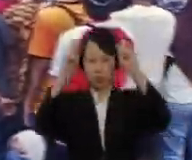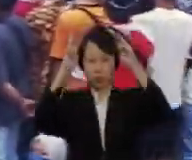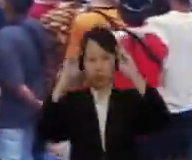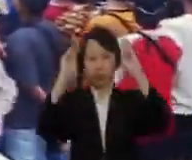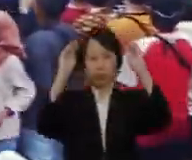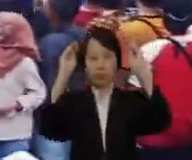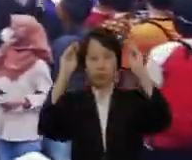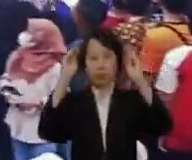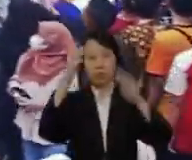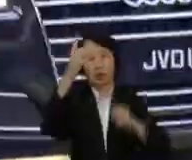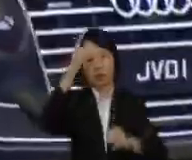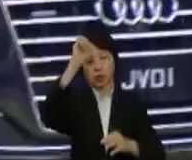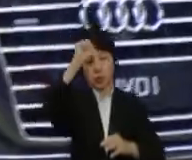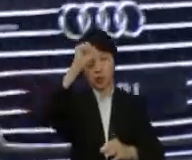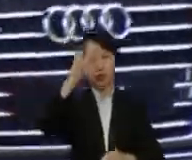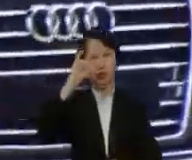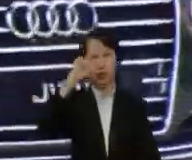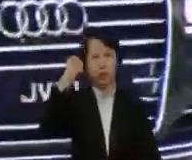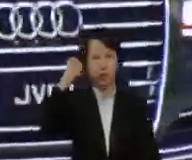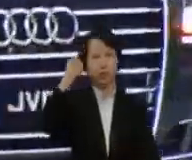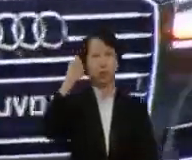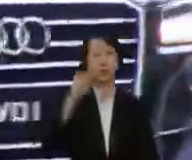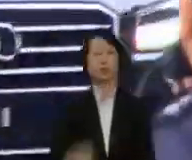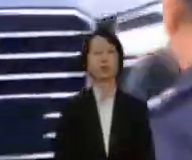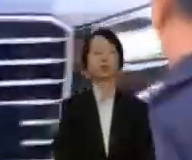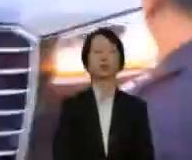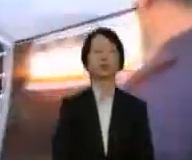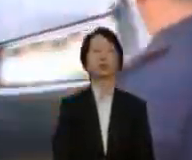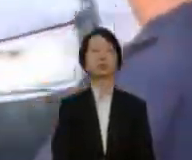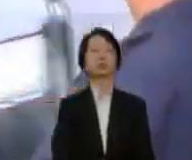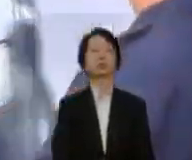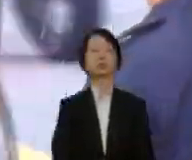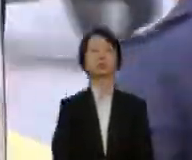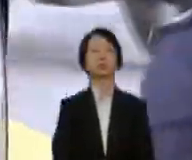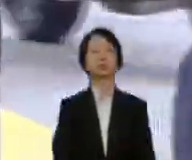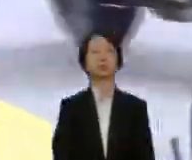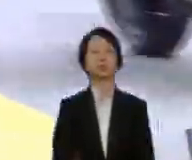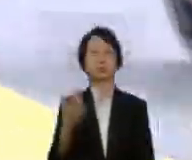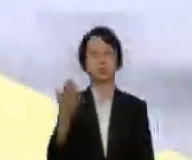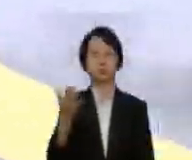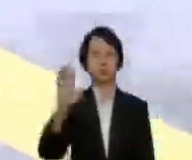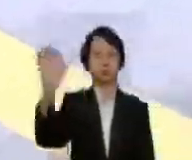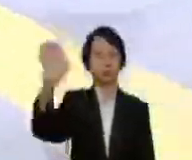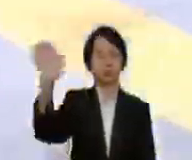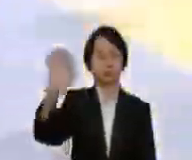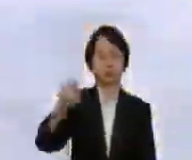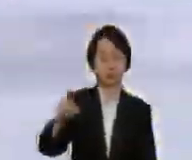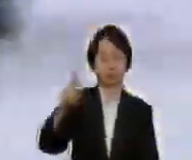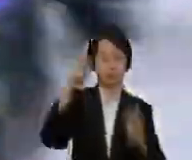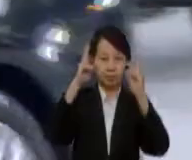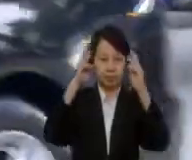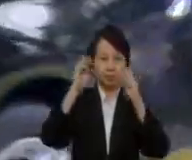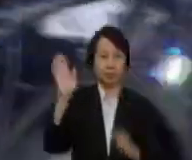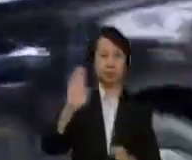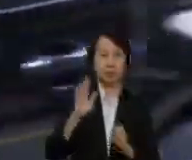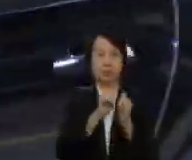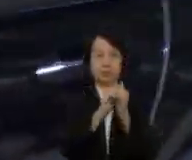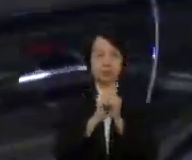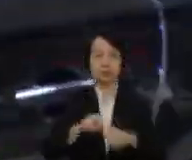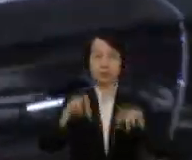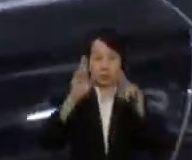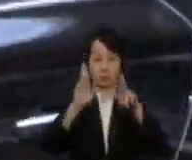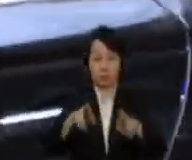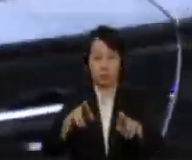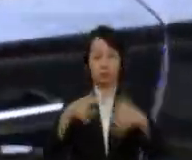Menteri Datuk Seri Ismail Sabri Yaakob. Ya, itu dia lambaian bersama dengan rakyat